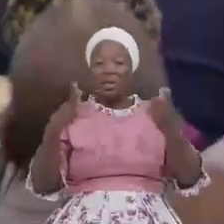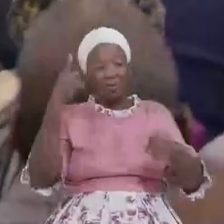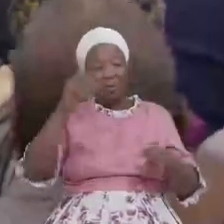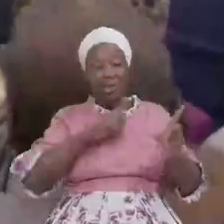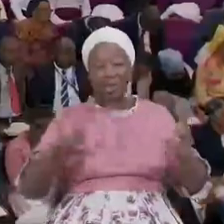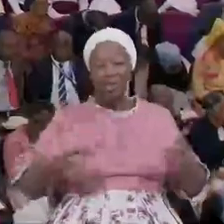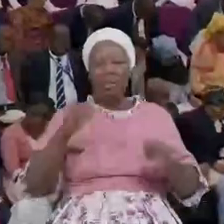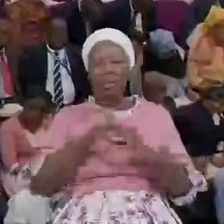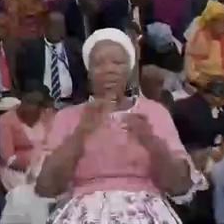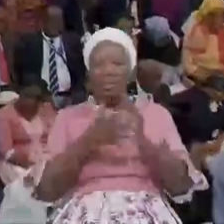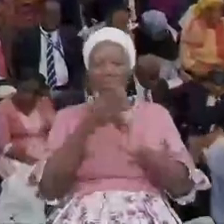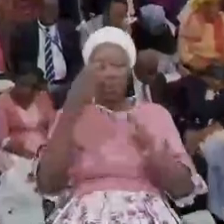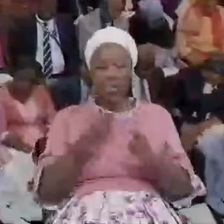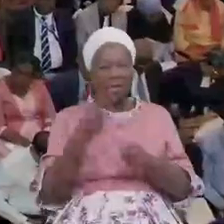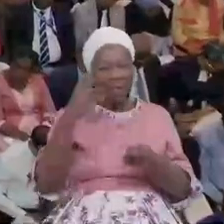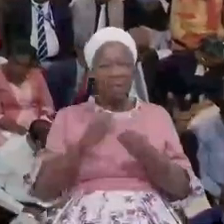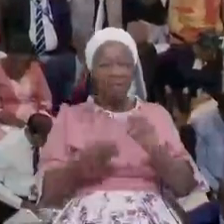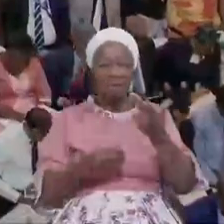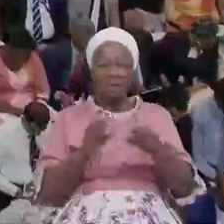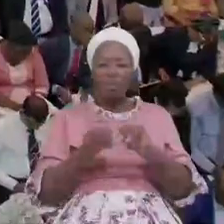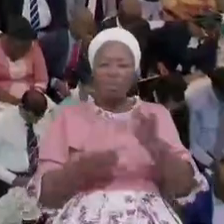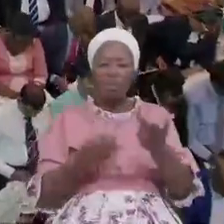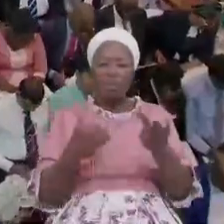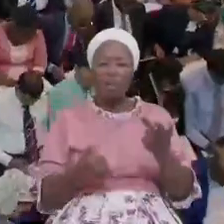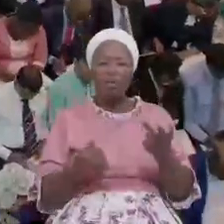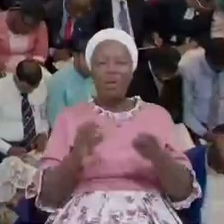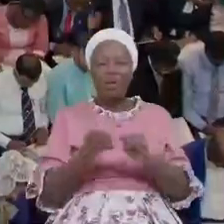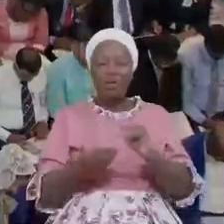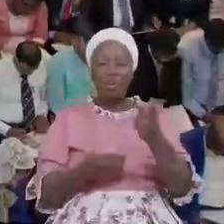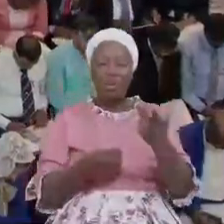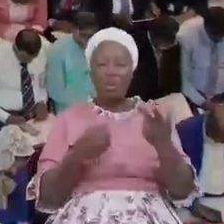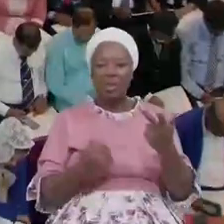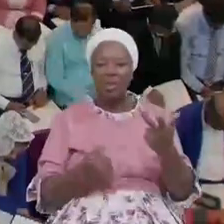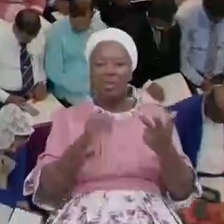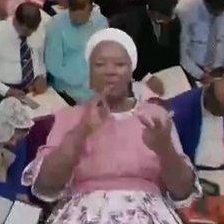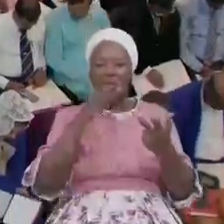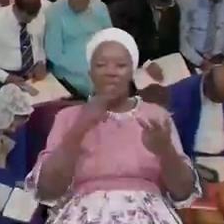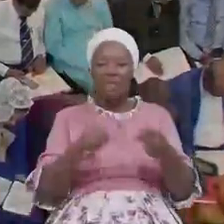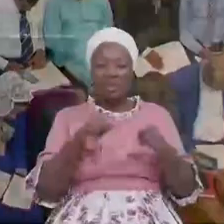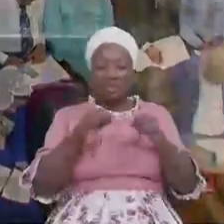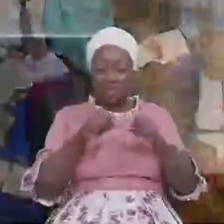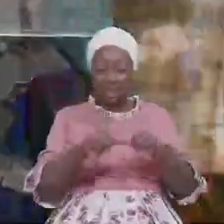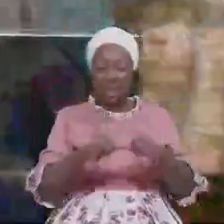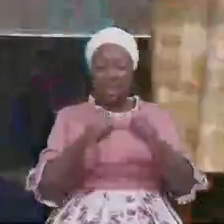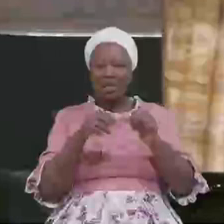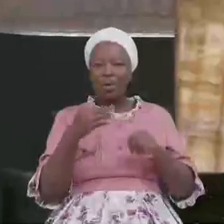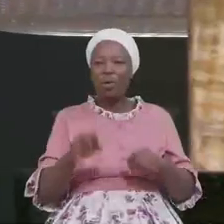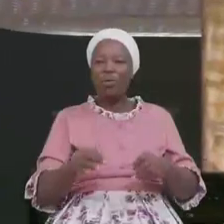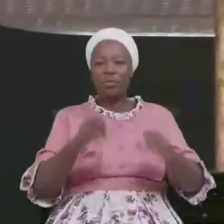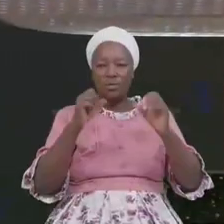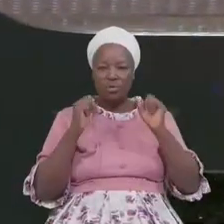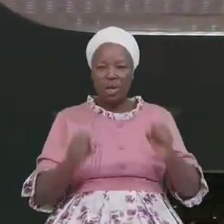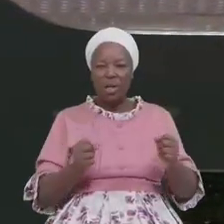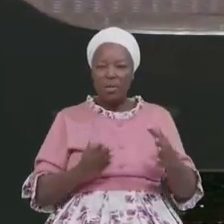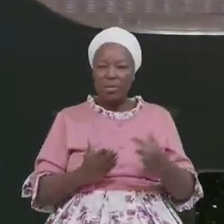Jésus. Troisième élément maintenant, le soutien de la force par la foi